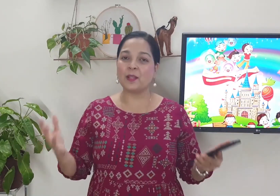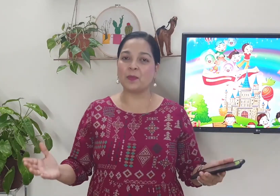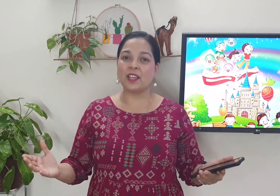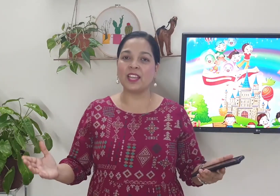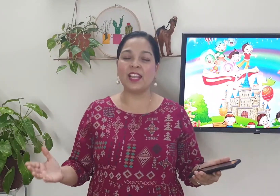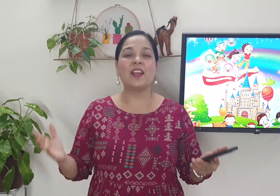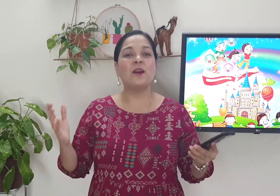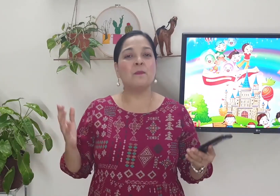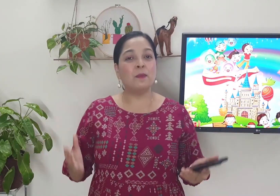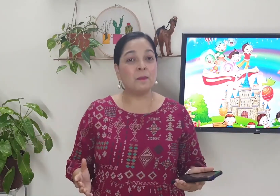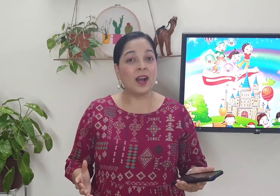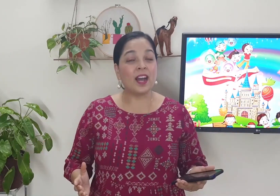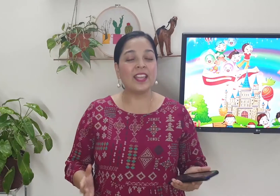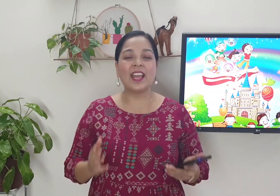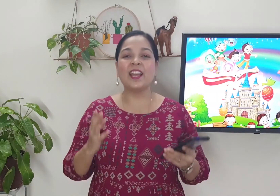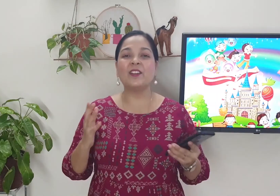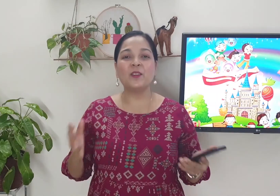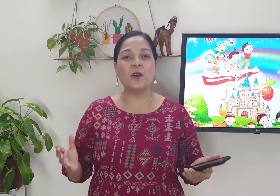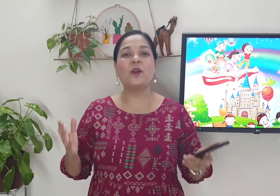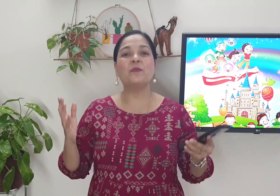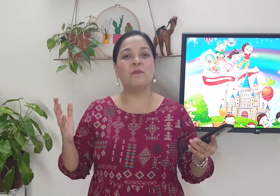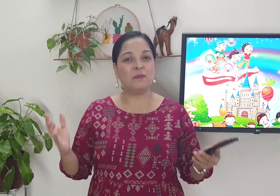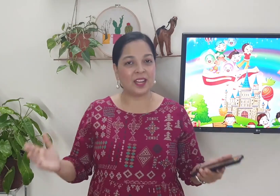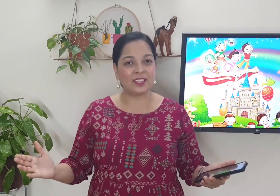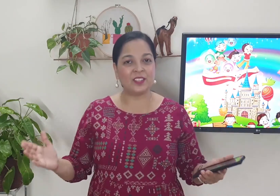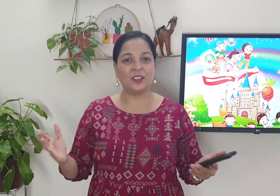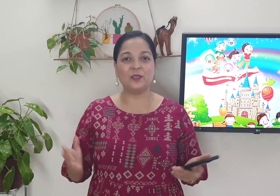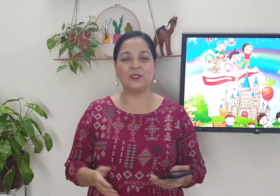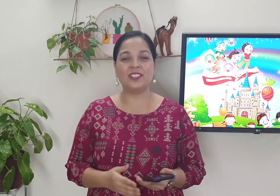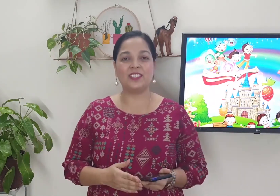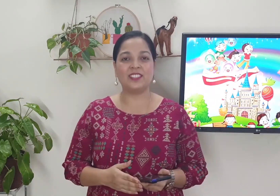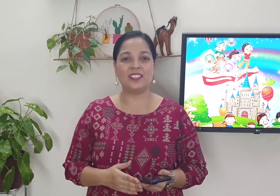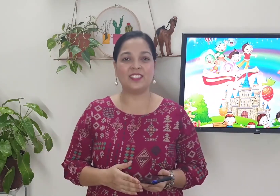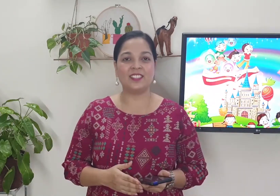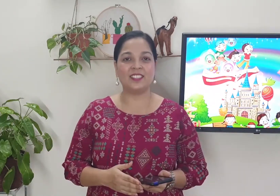आणि तोपर्यंत बाय बाय, गॉड ब्लेस यू.